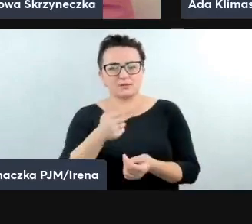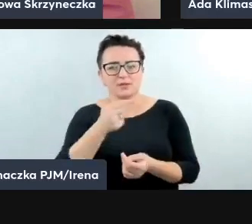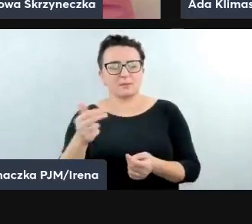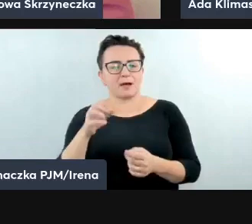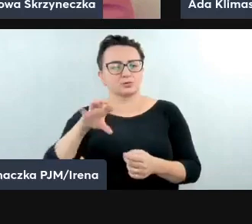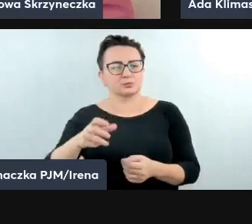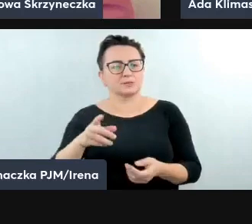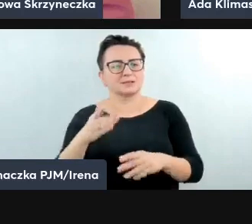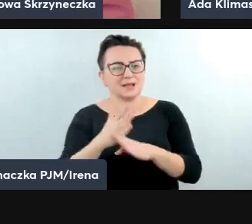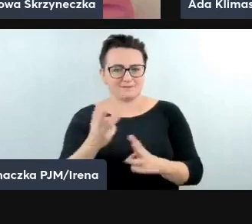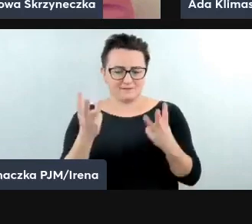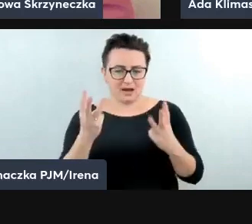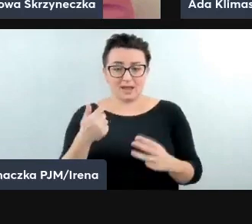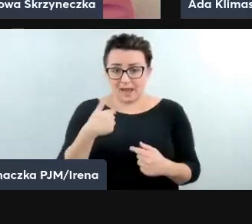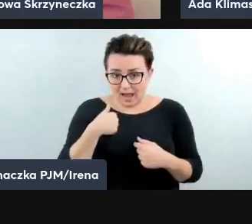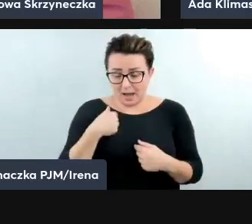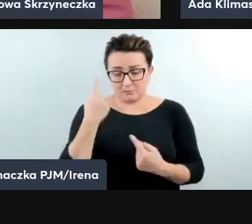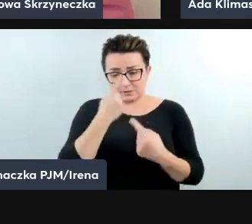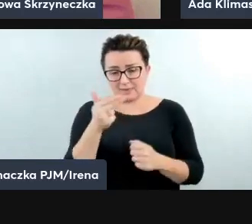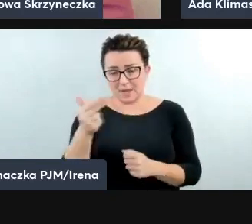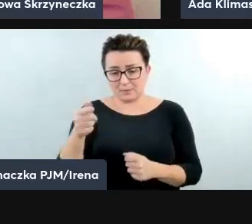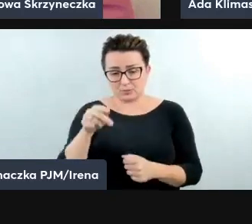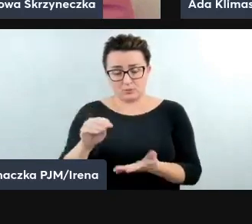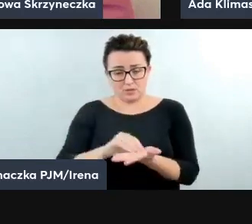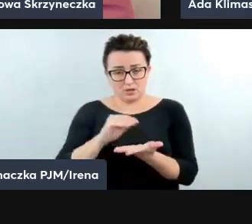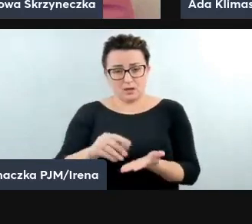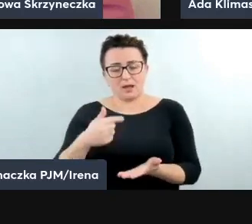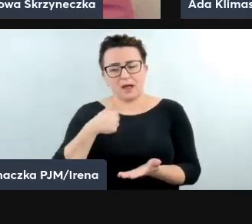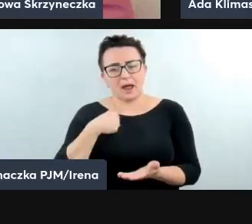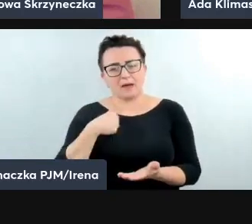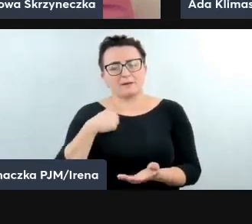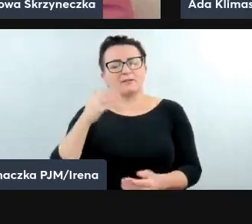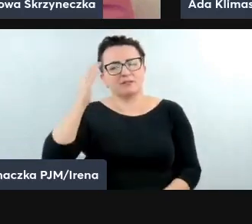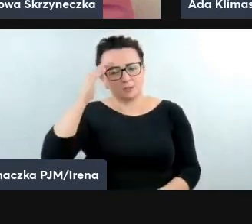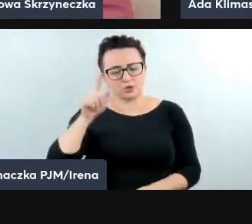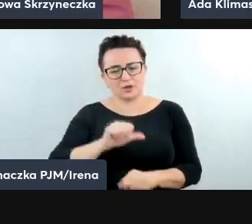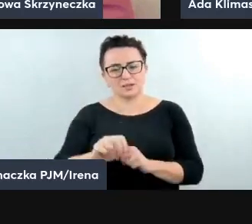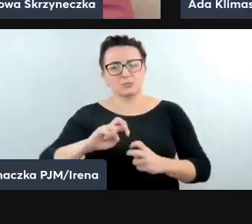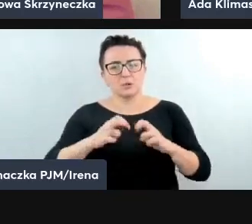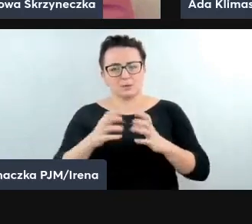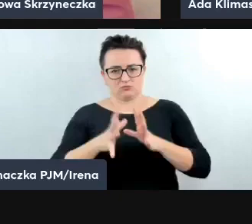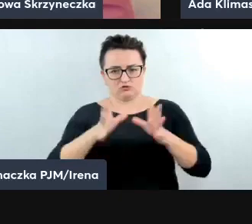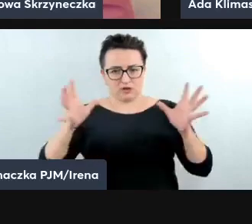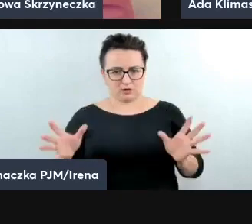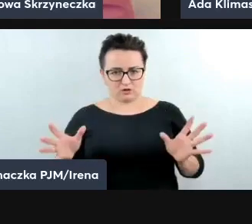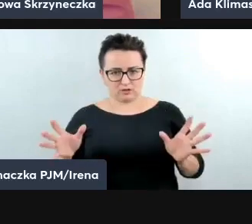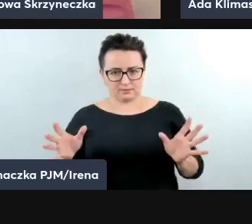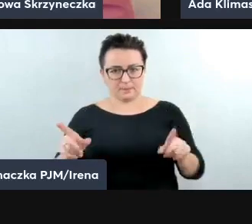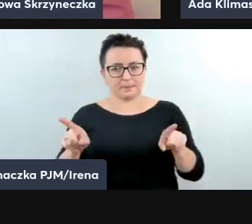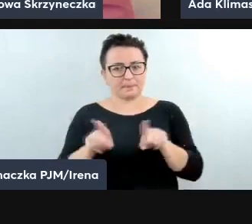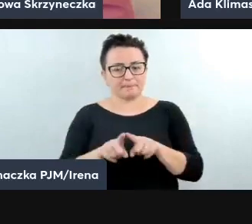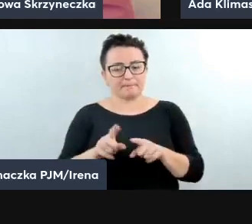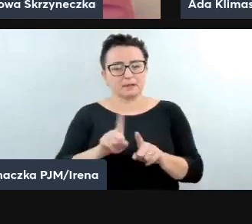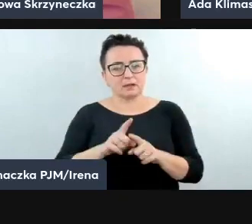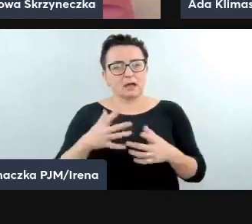taką swoją hipotezy, że to jest w ogóle trochę szerszy problem też w kontekście akceptowania kobiecej fizjologii i w ogóle